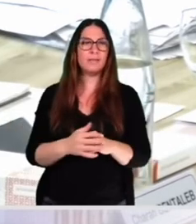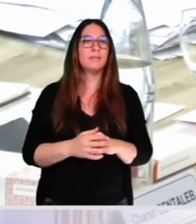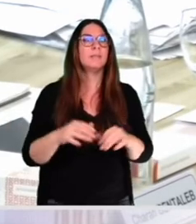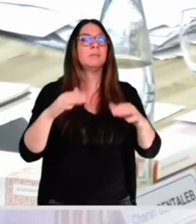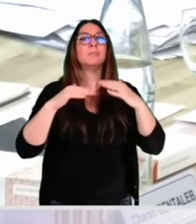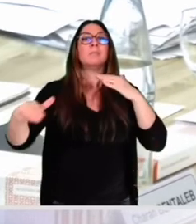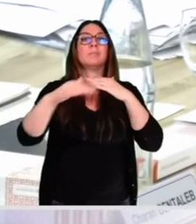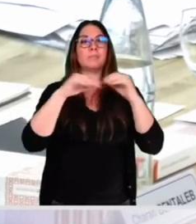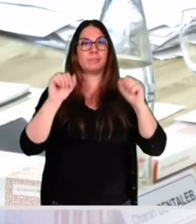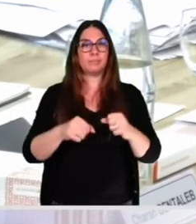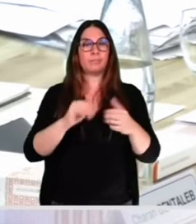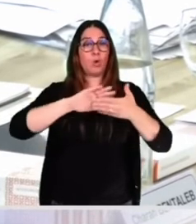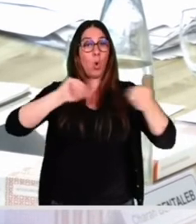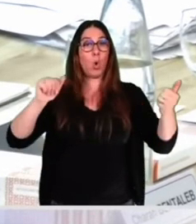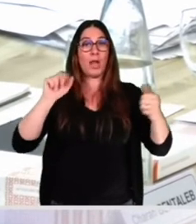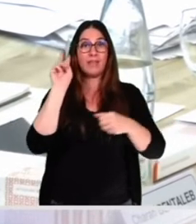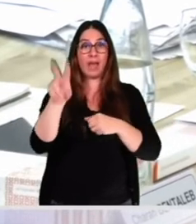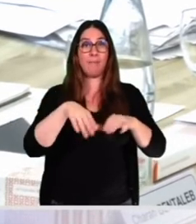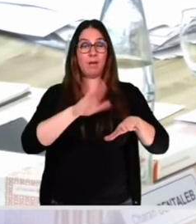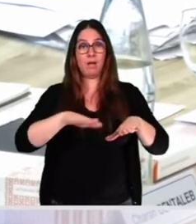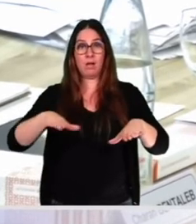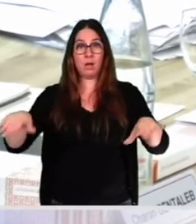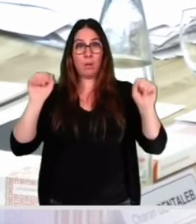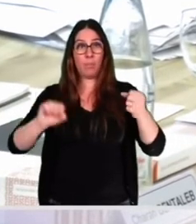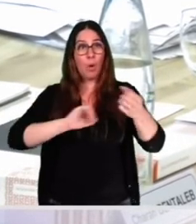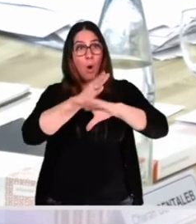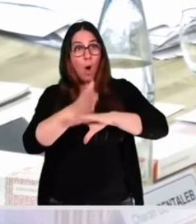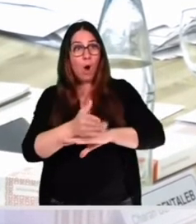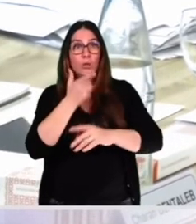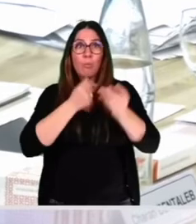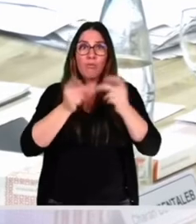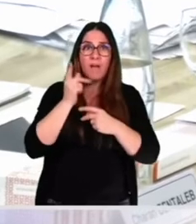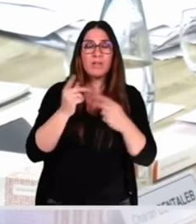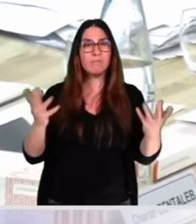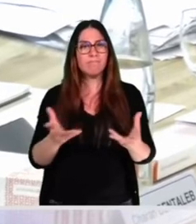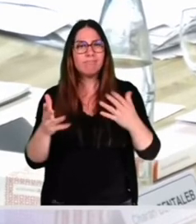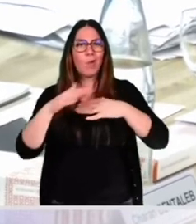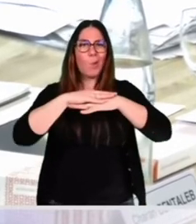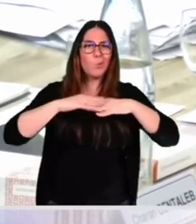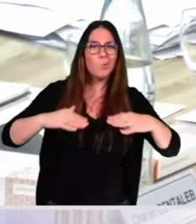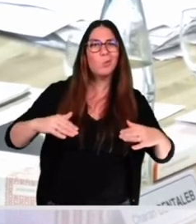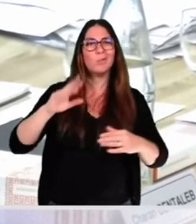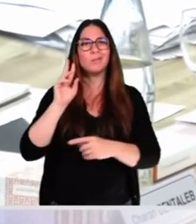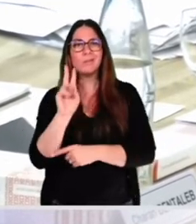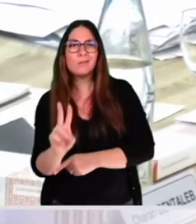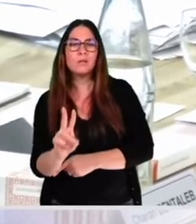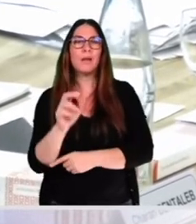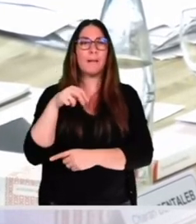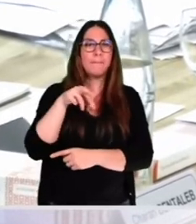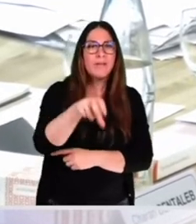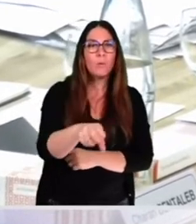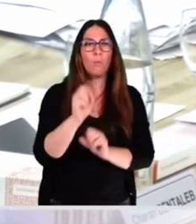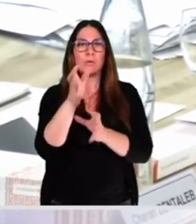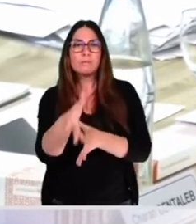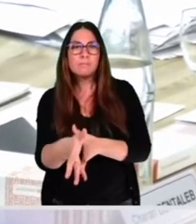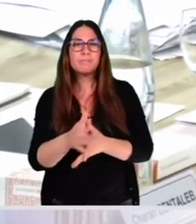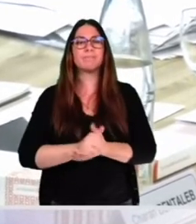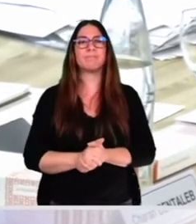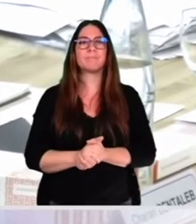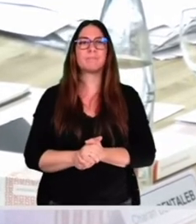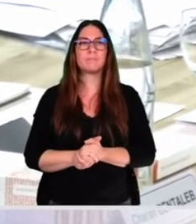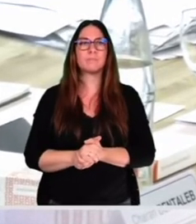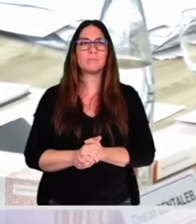pourrait accueillir un parking relais qui encouragerait une entrée dans Grenoble, favorisant la mobilité douce en privilégiant les accès piétons, cyclistes et les transports en